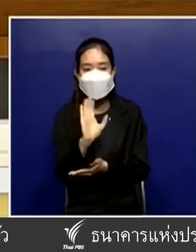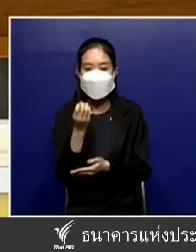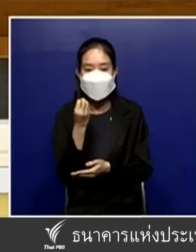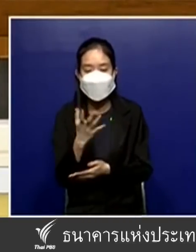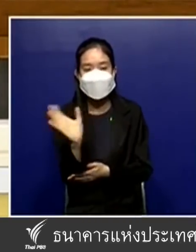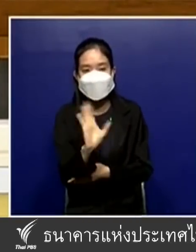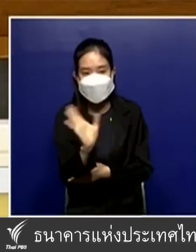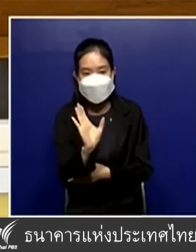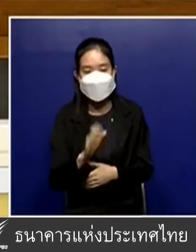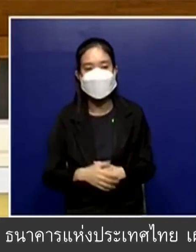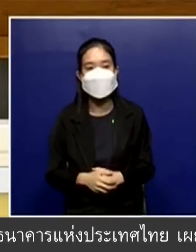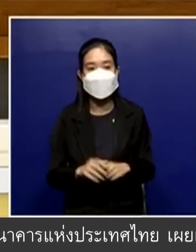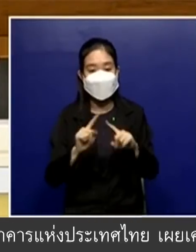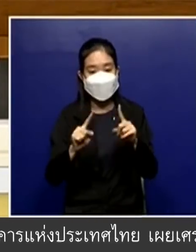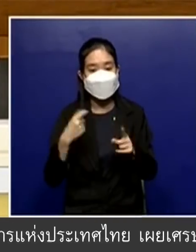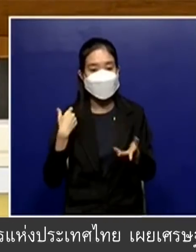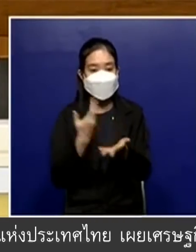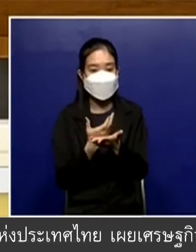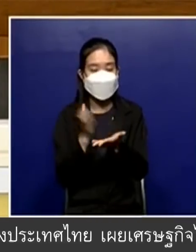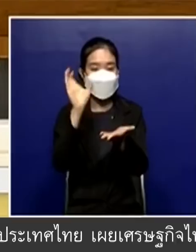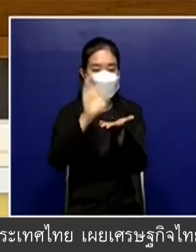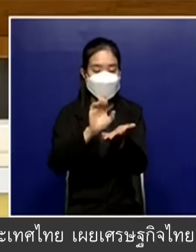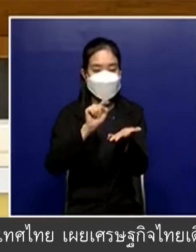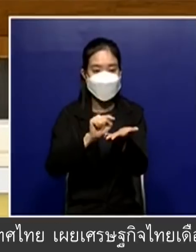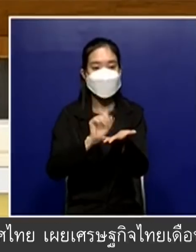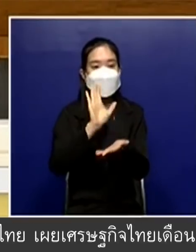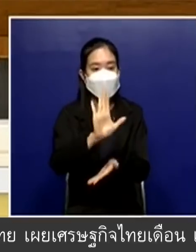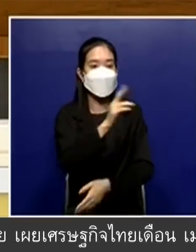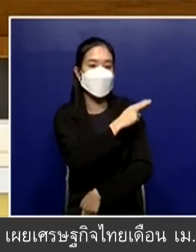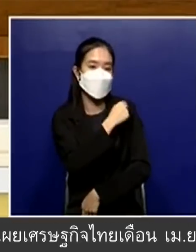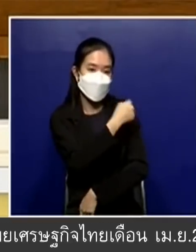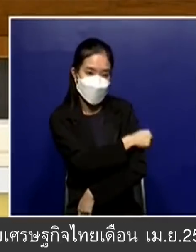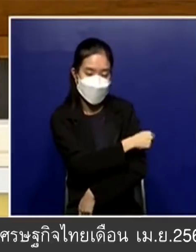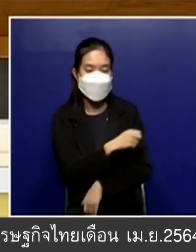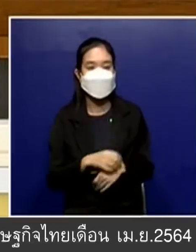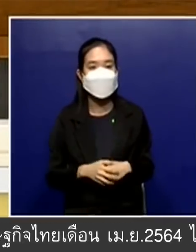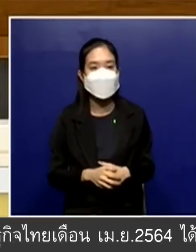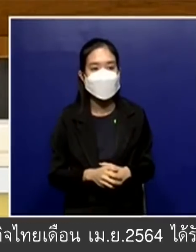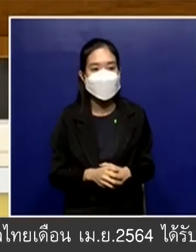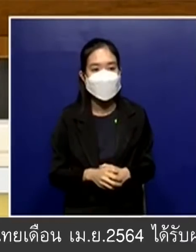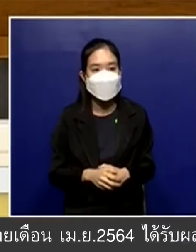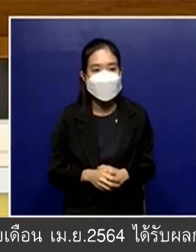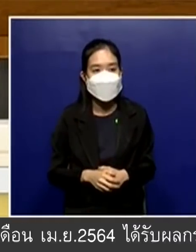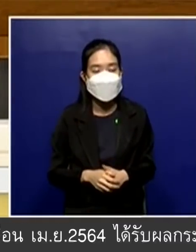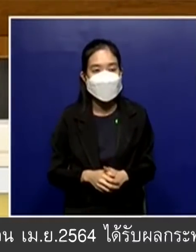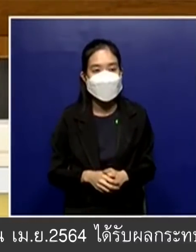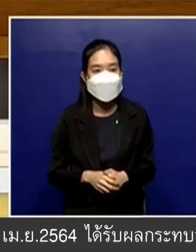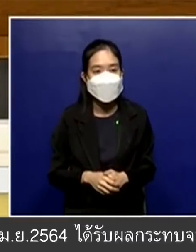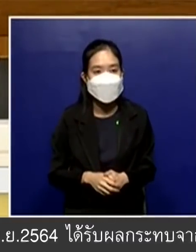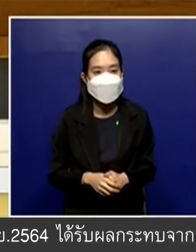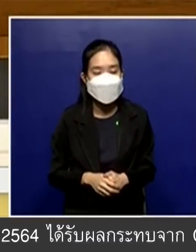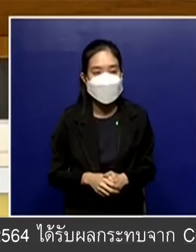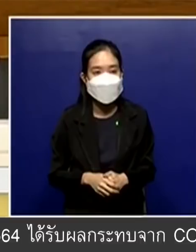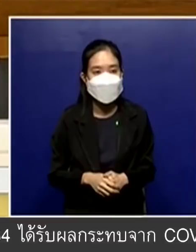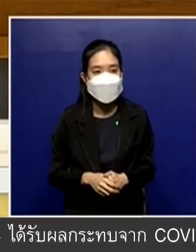งสาธารณสุขนั้นนอกจากงบประมาณของหน่วยงานไปแล้วนะครับยังมีงบประมาณ